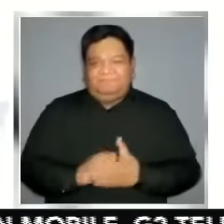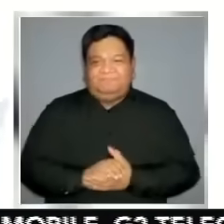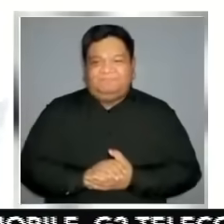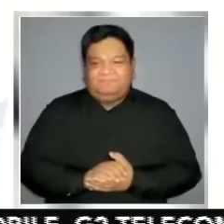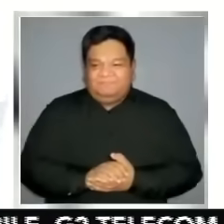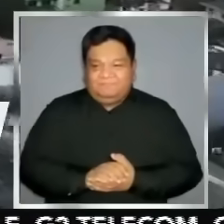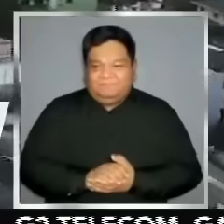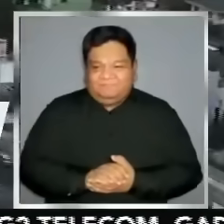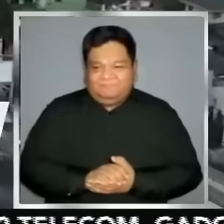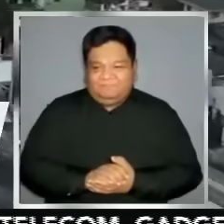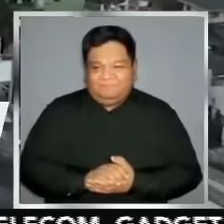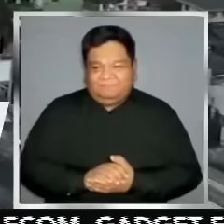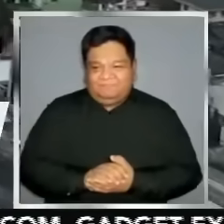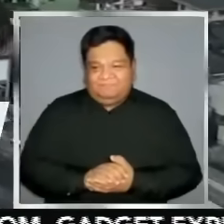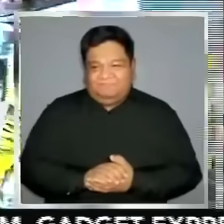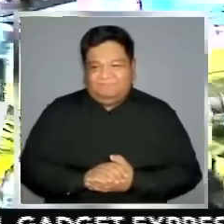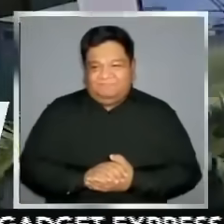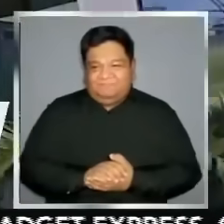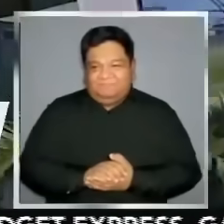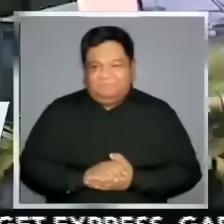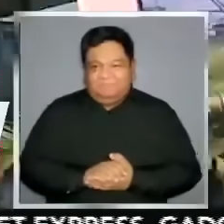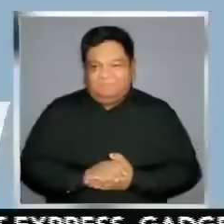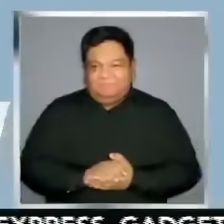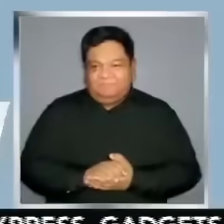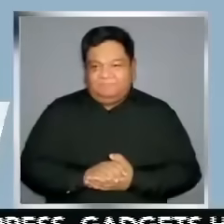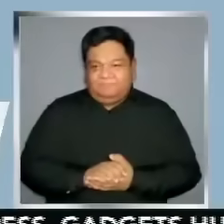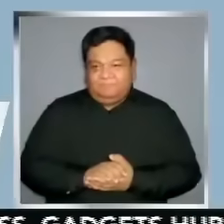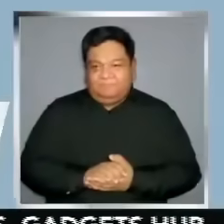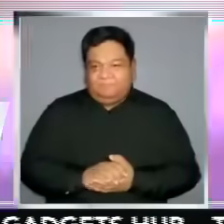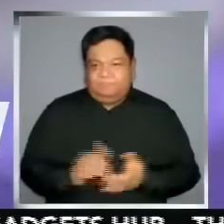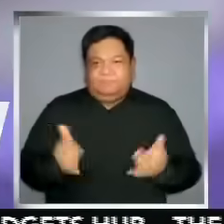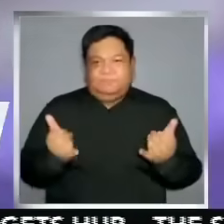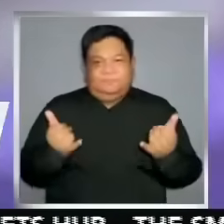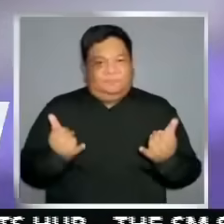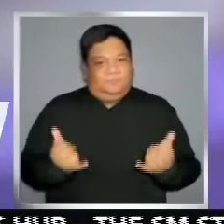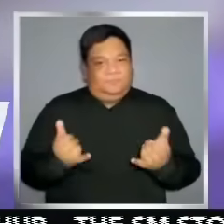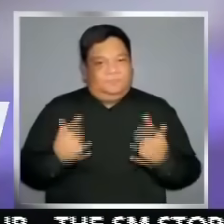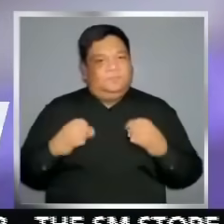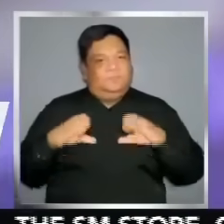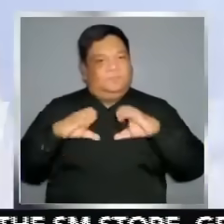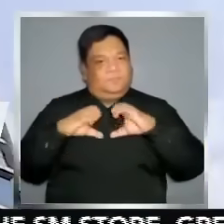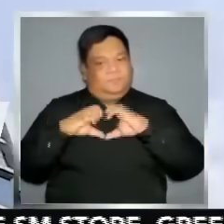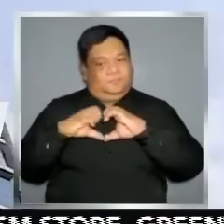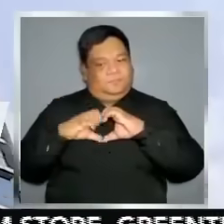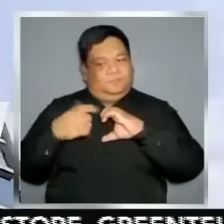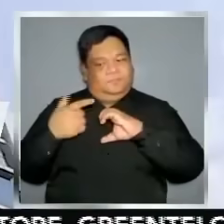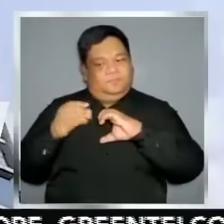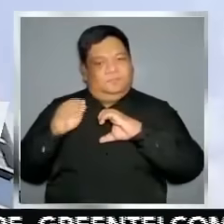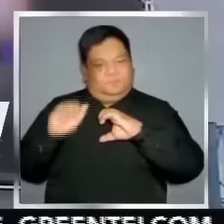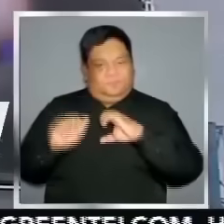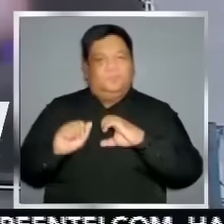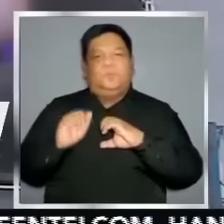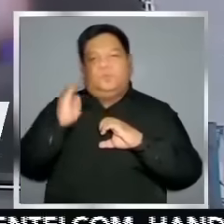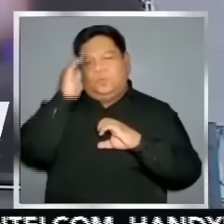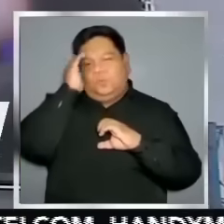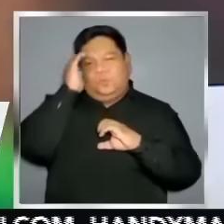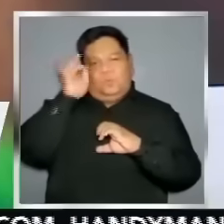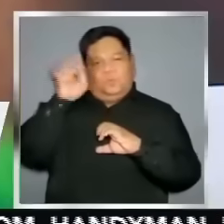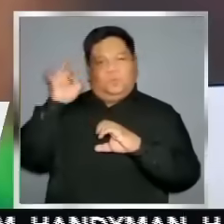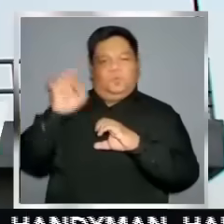buhay. At ngayon, ang GMA ang kinikilalang nangunguna, pinakamalaki,